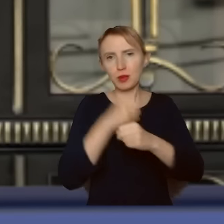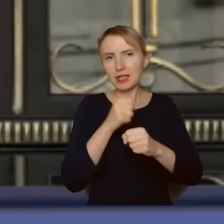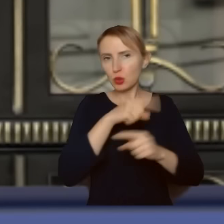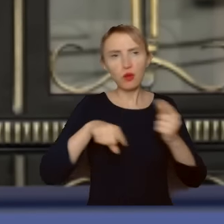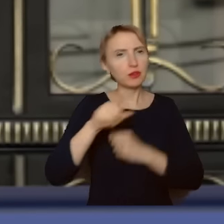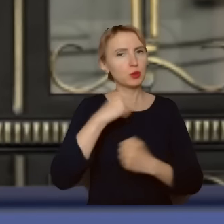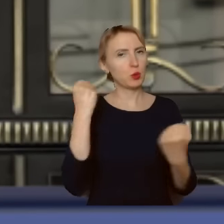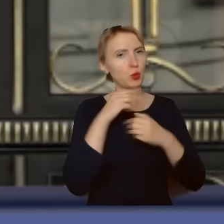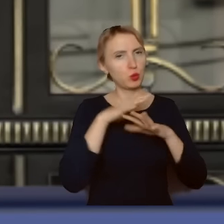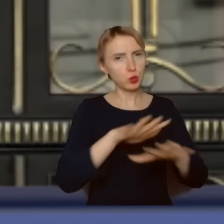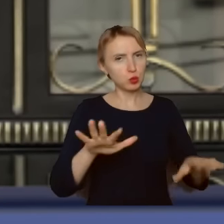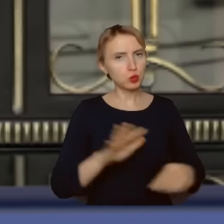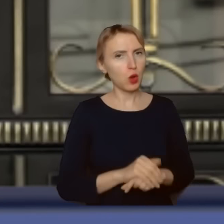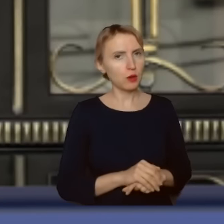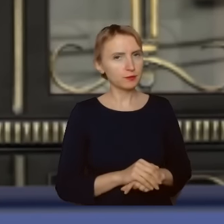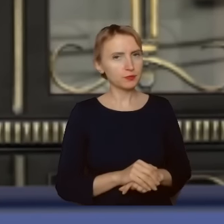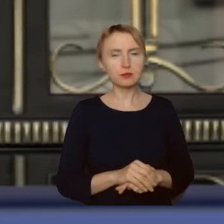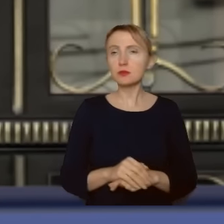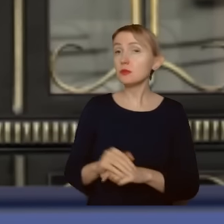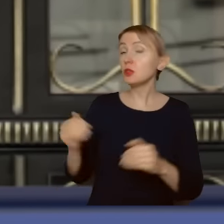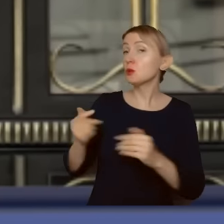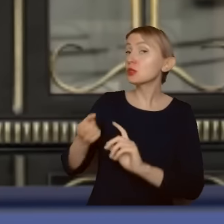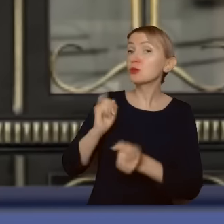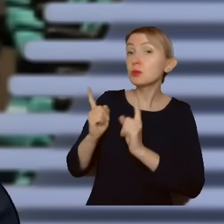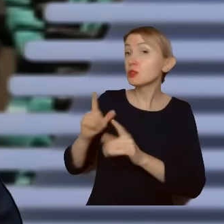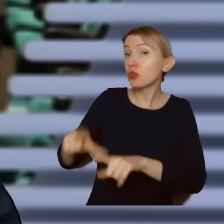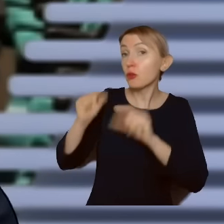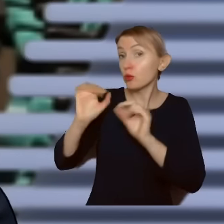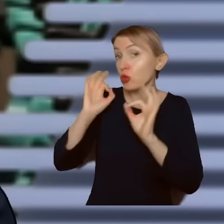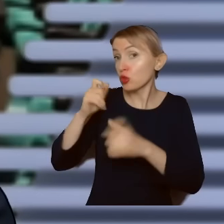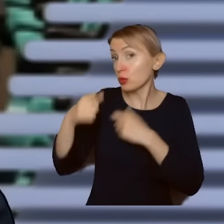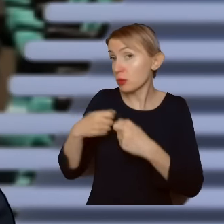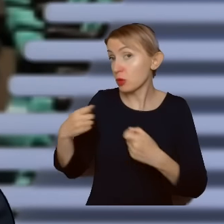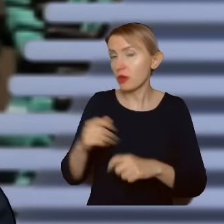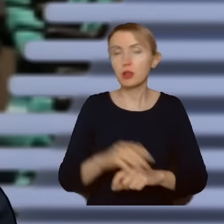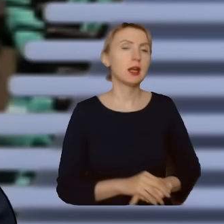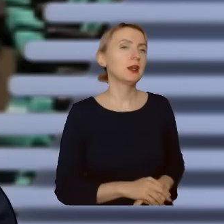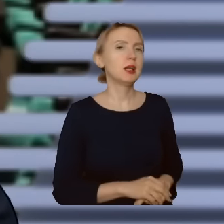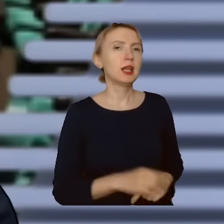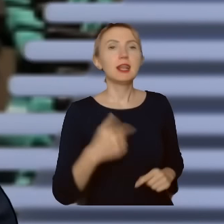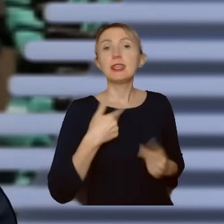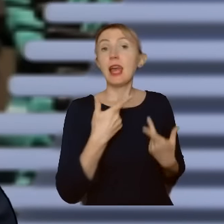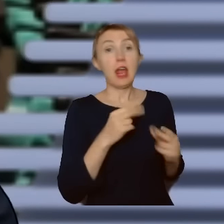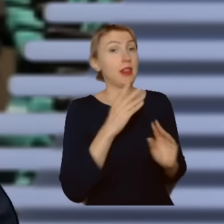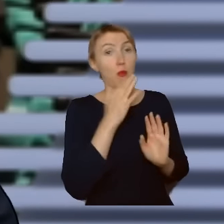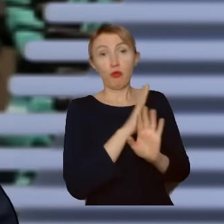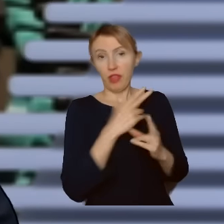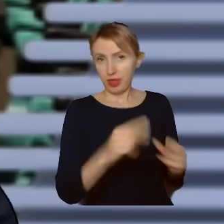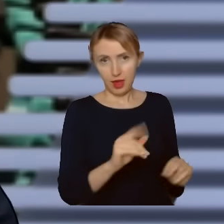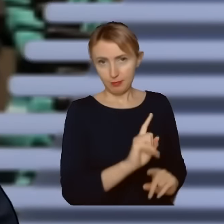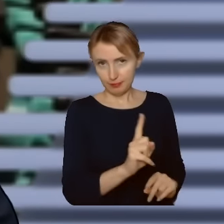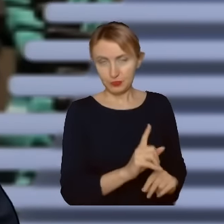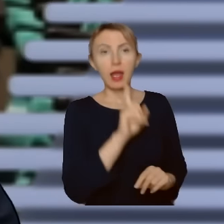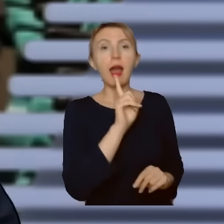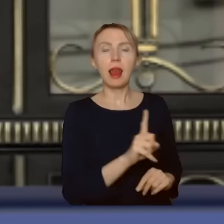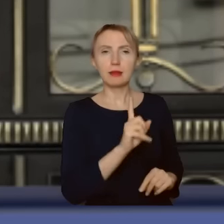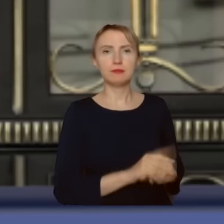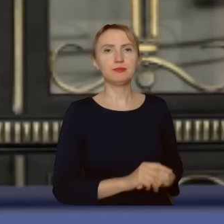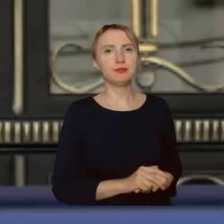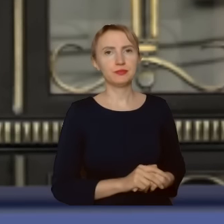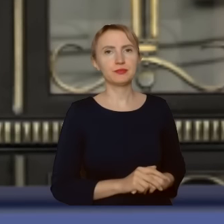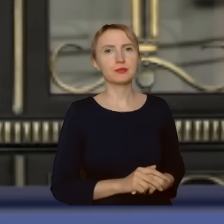dużo. No to może przyspieszone wybory są jakimś rozwiązaniem tej patowej sytuacji. Panie redaktorze, ja nie mówię nie, tak, ale no, to